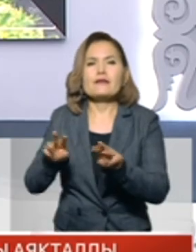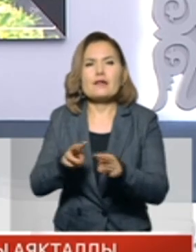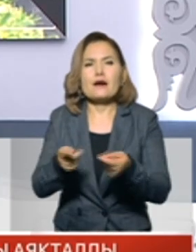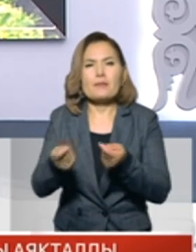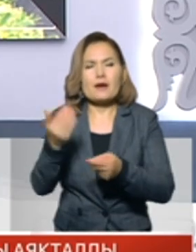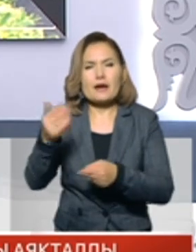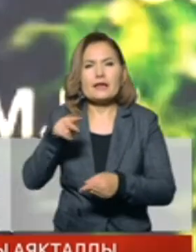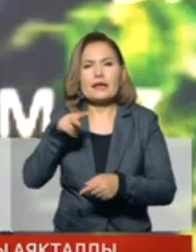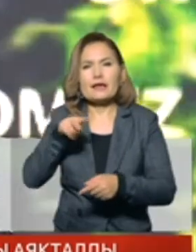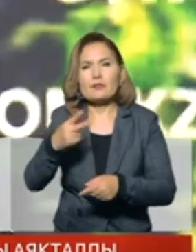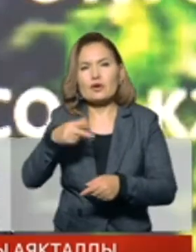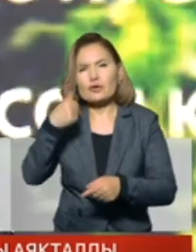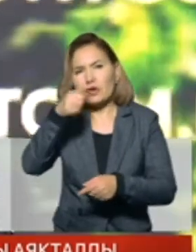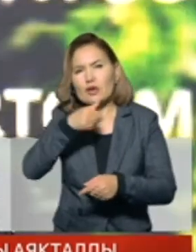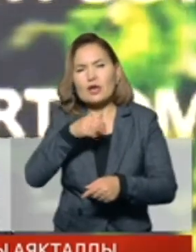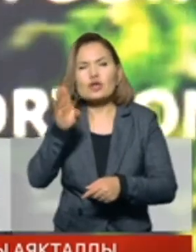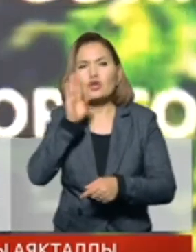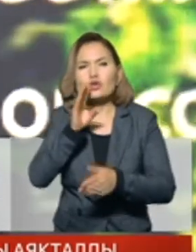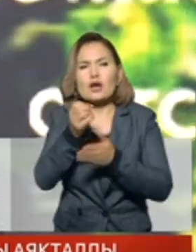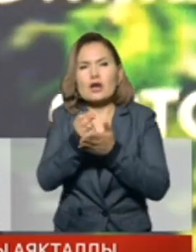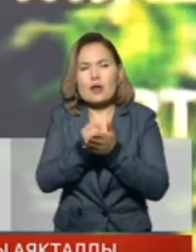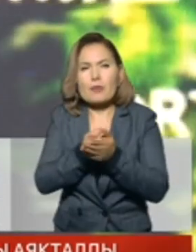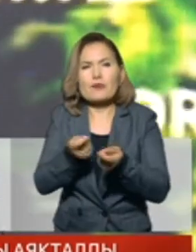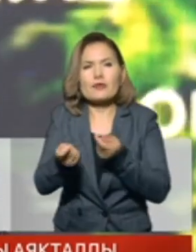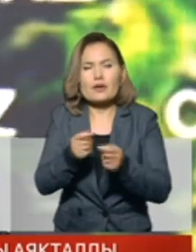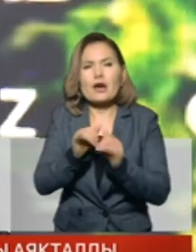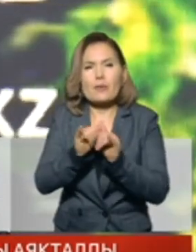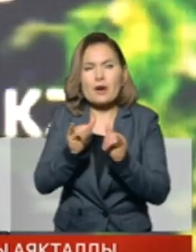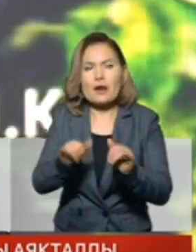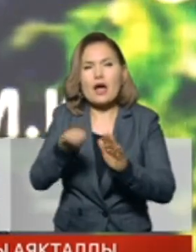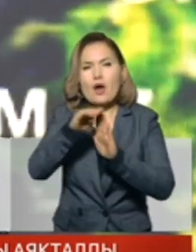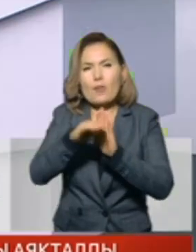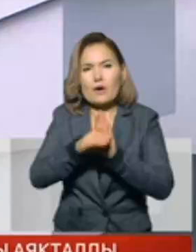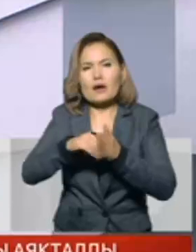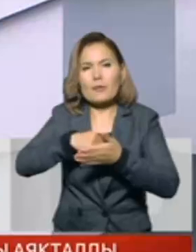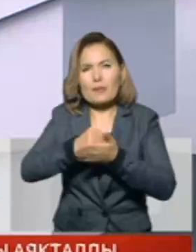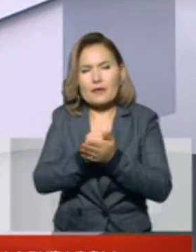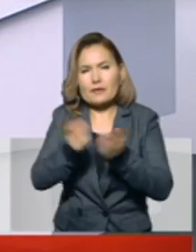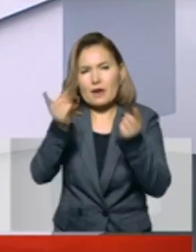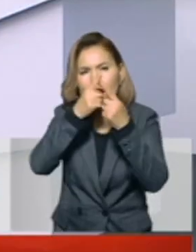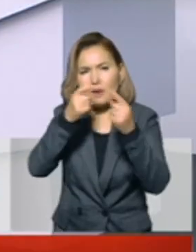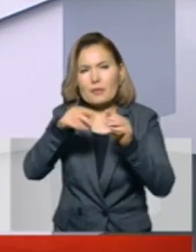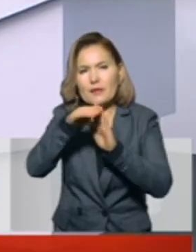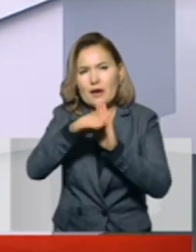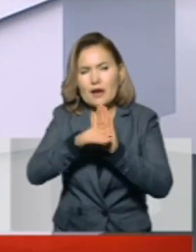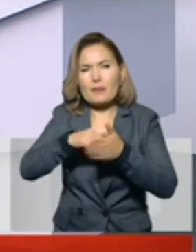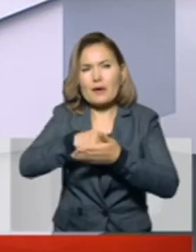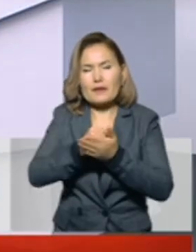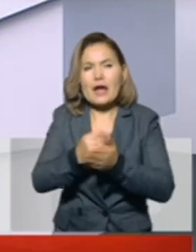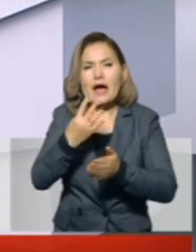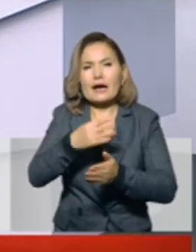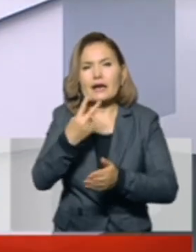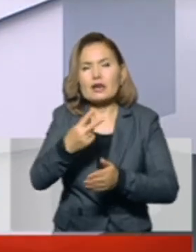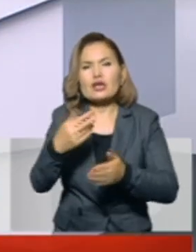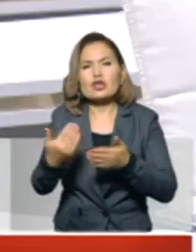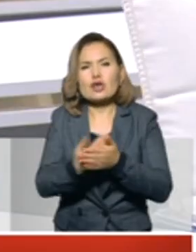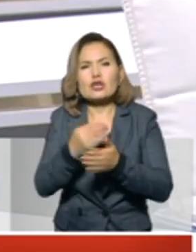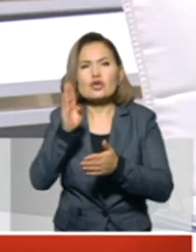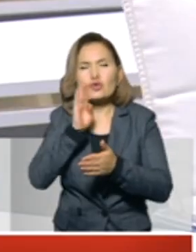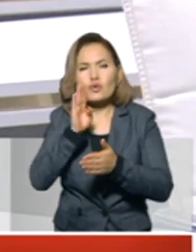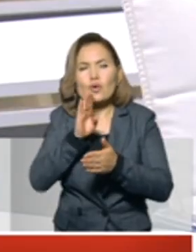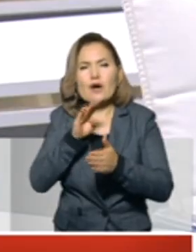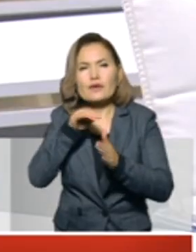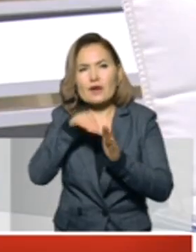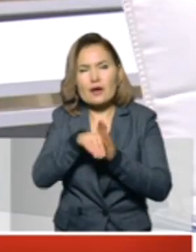Вице-министр 2030 жылға дейін су ресурстарын басқаруды дамытудың тұжырымдамасы бекітілгенін хабарлады. Тұжырымдамада 42 жаңа су